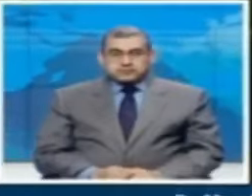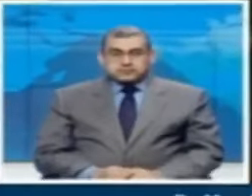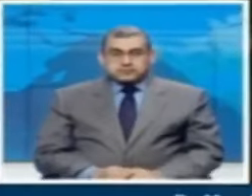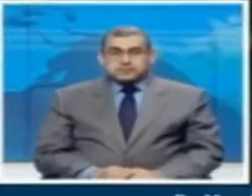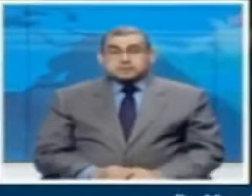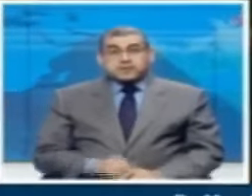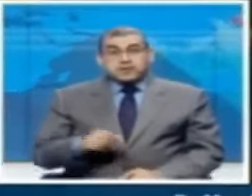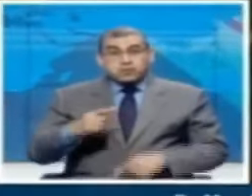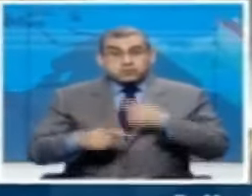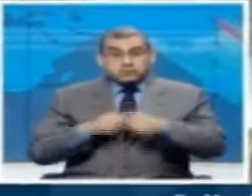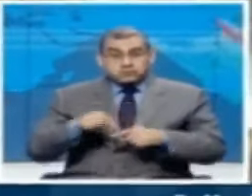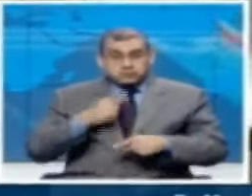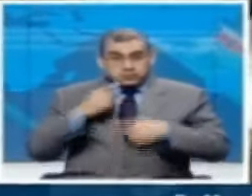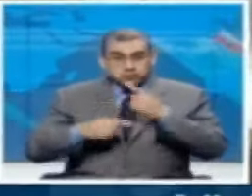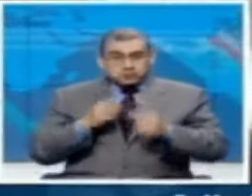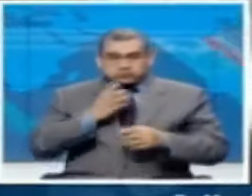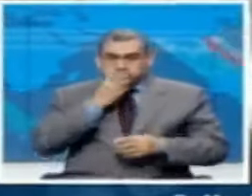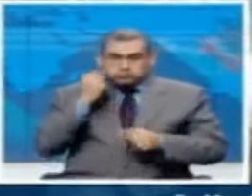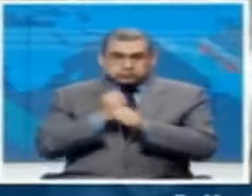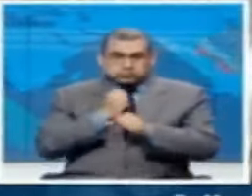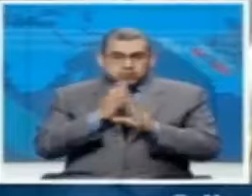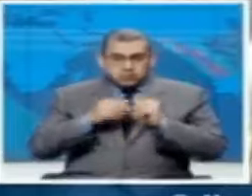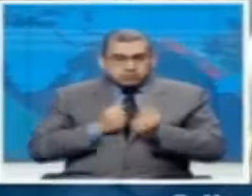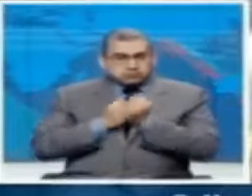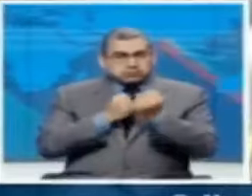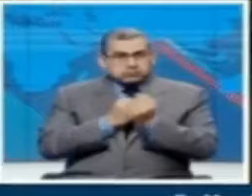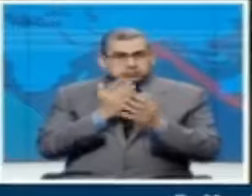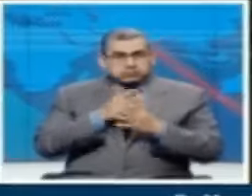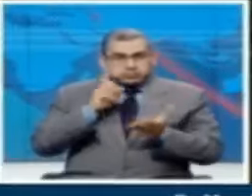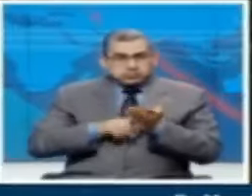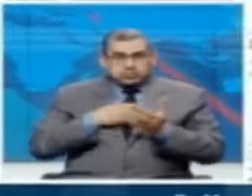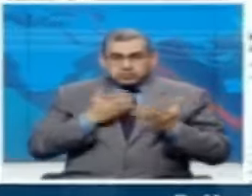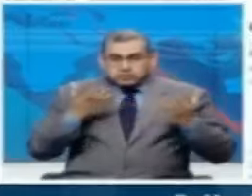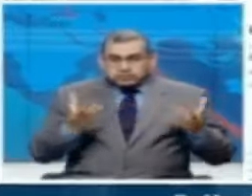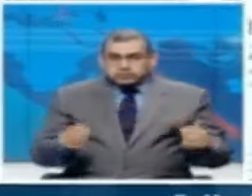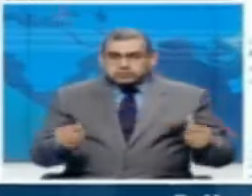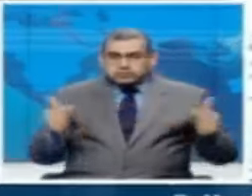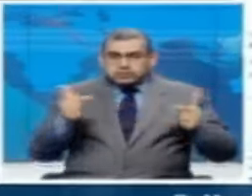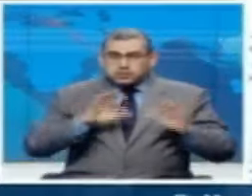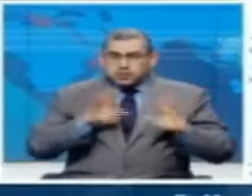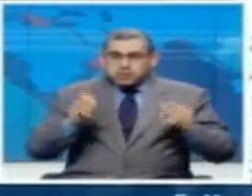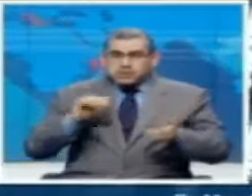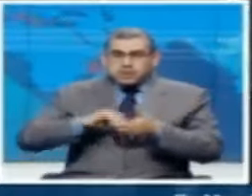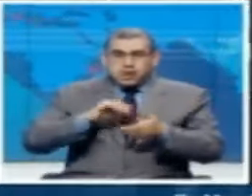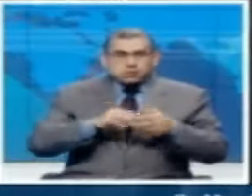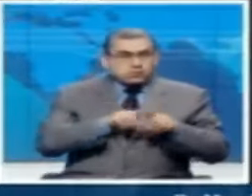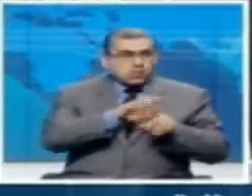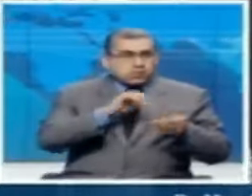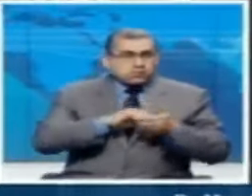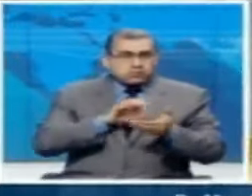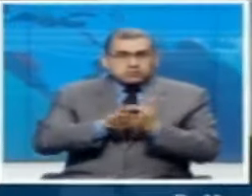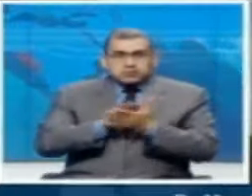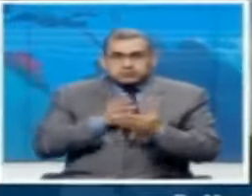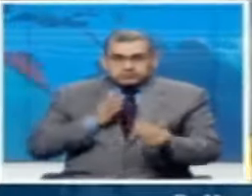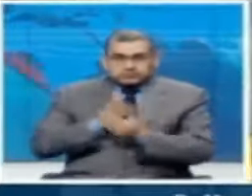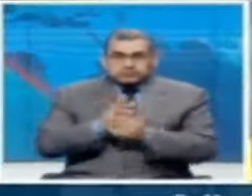ياتي ذلك مع تواصل الجهود المصريه الفاعله لاقرار التهدئه والتعاون مع كافه الدول الشقيقه والصديقه